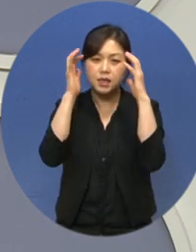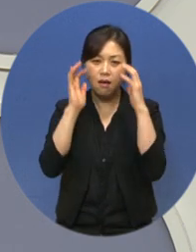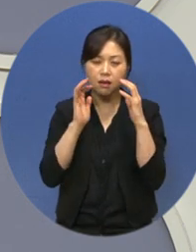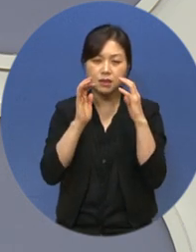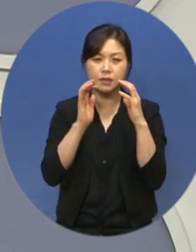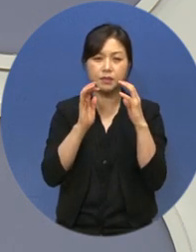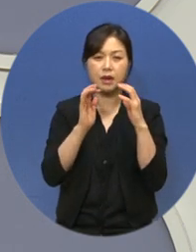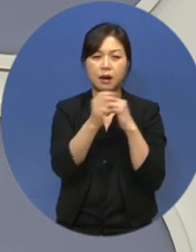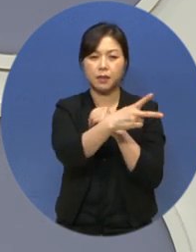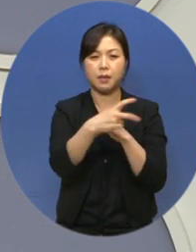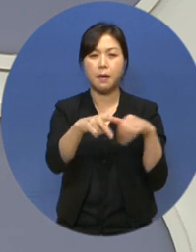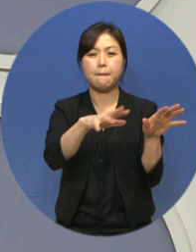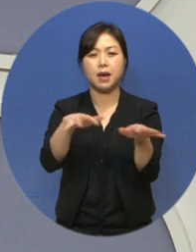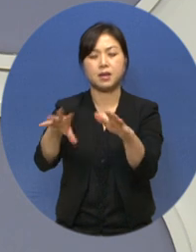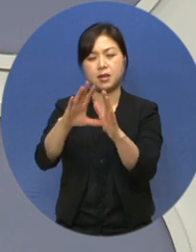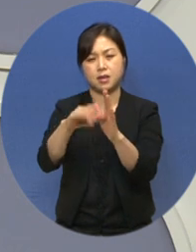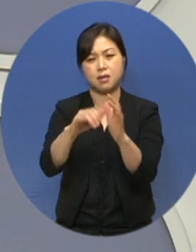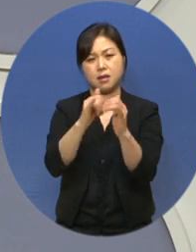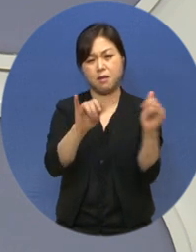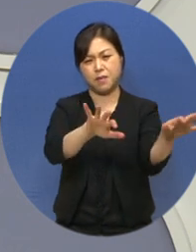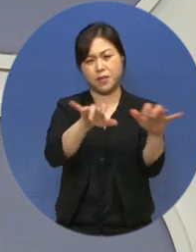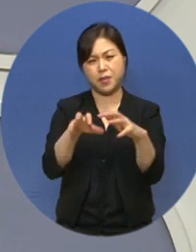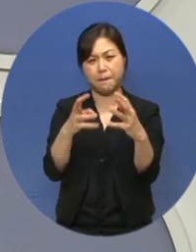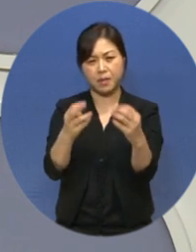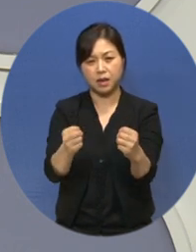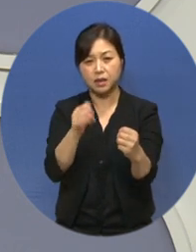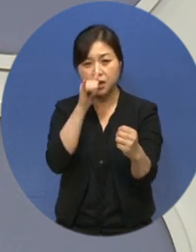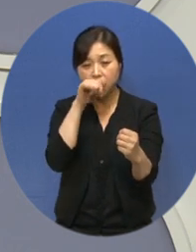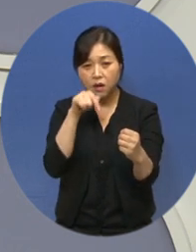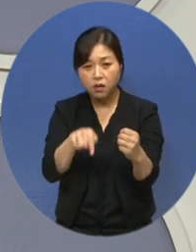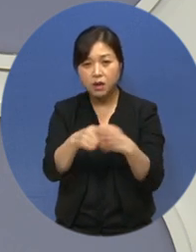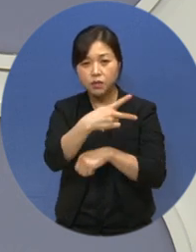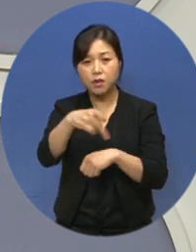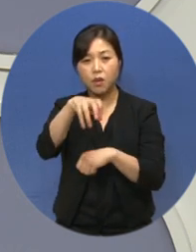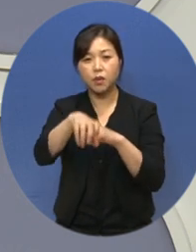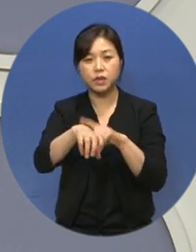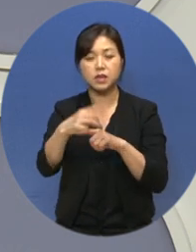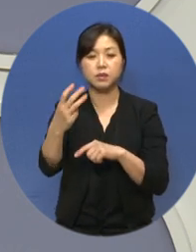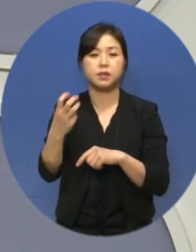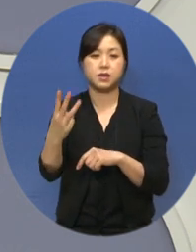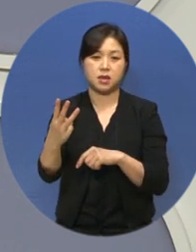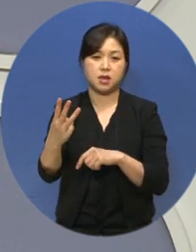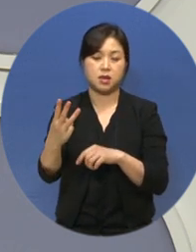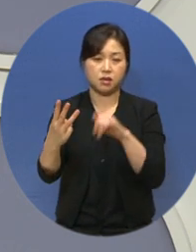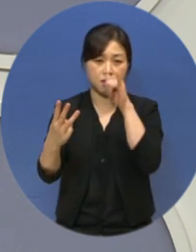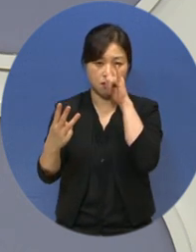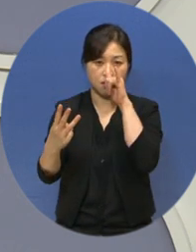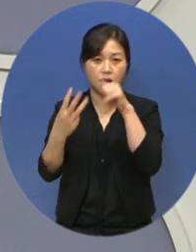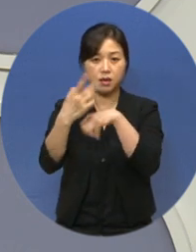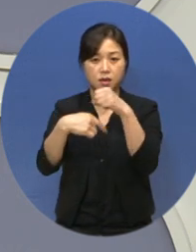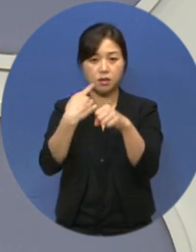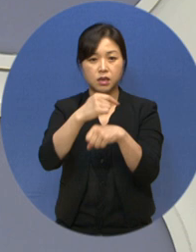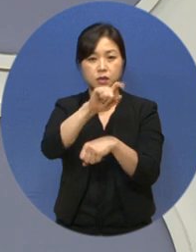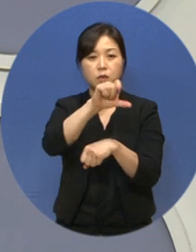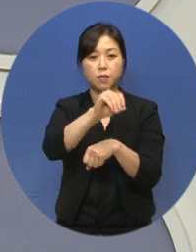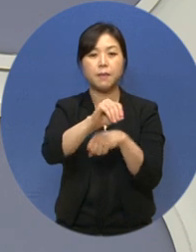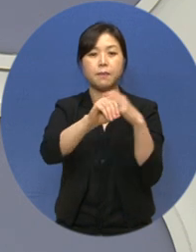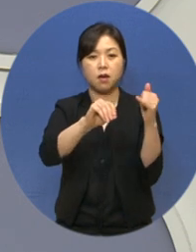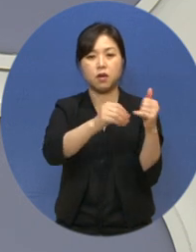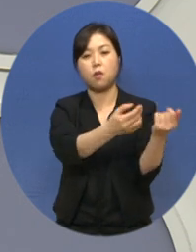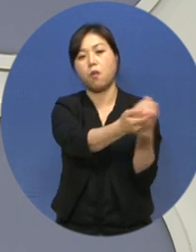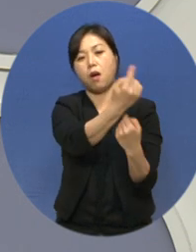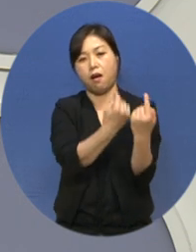그냥 c 추천 의 33개 쫌 예술 좋아했는데 인류의 연 15만 명의 사항이 에 찾는 회 죽자 에 대해서는